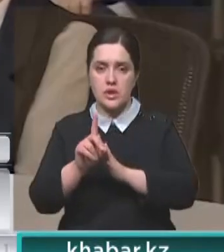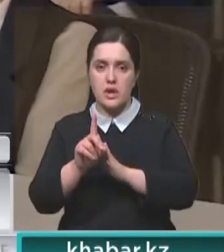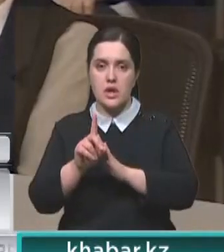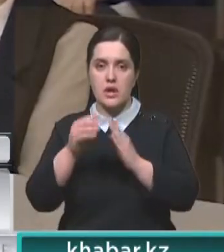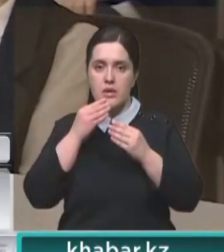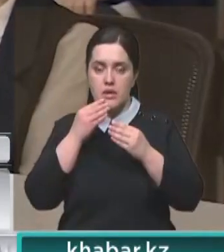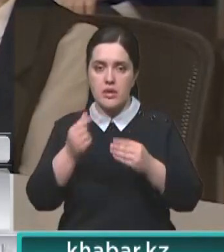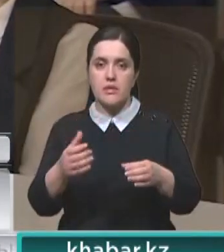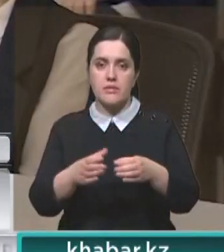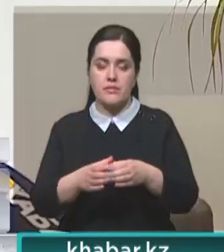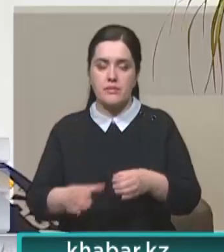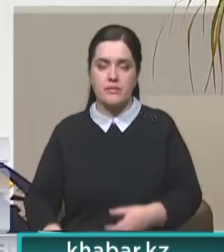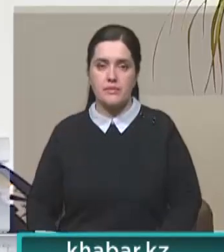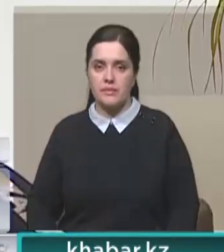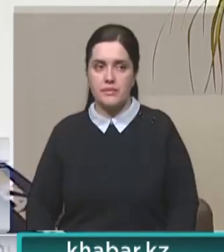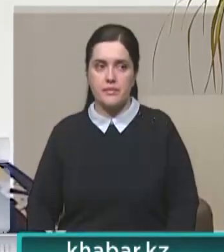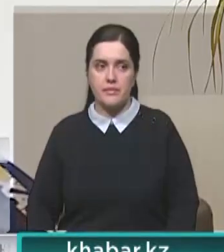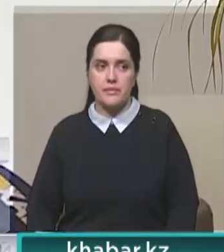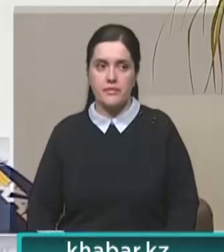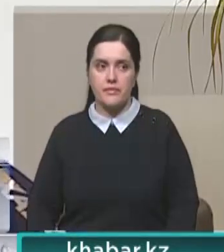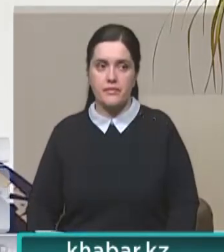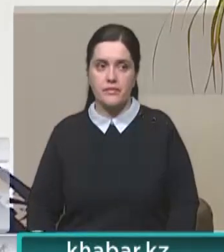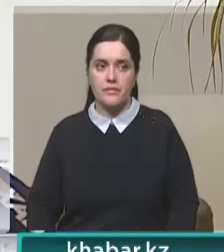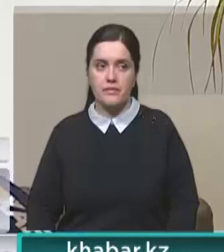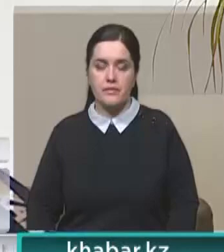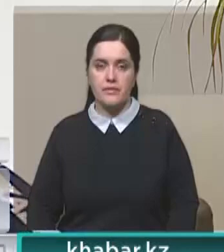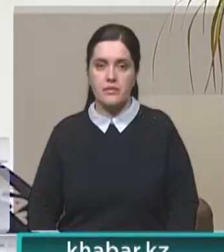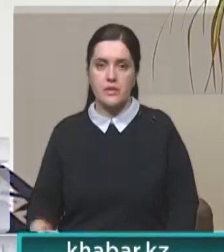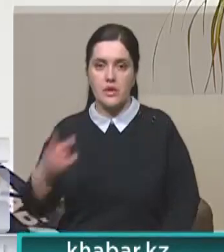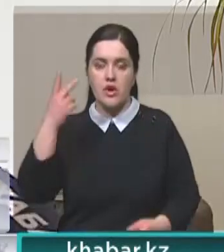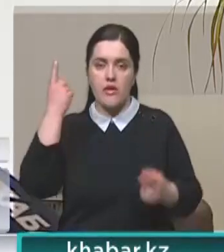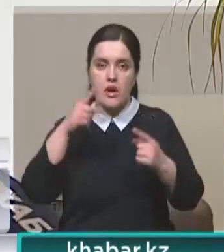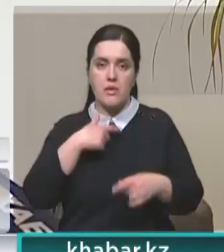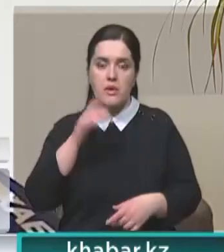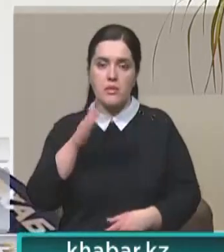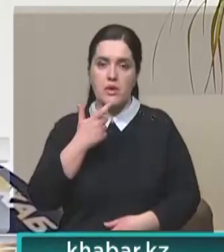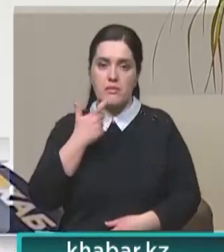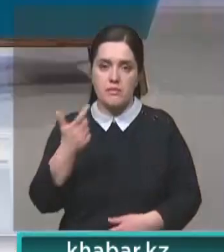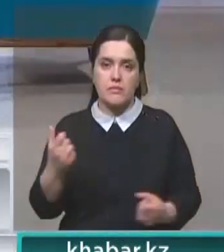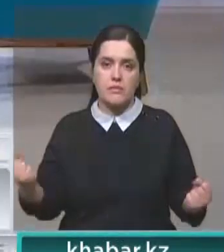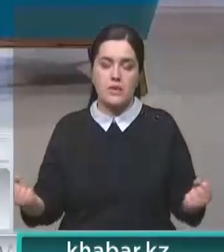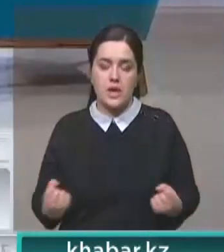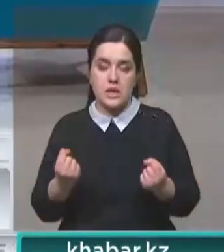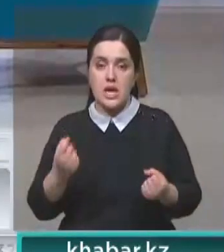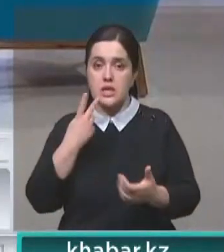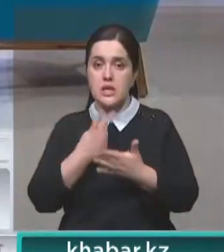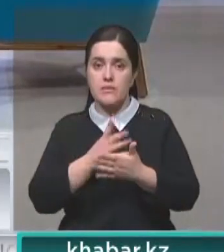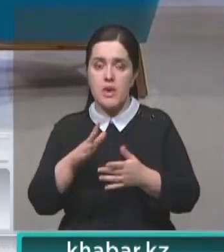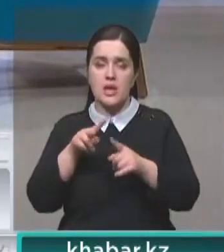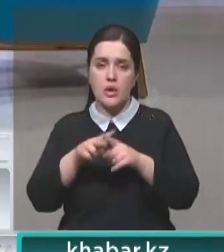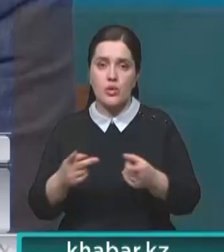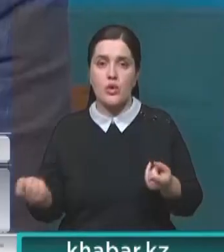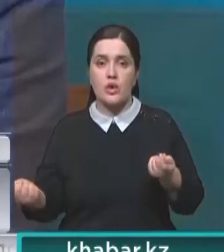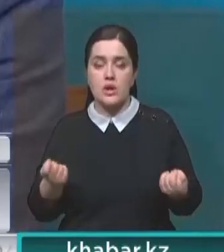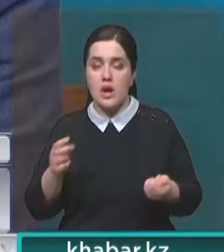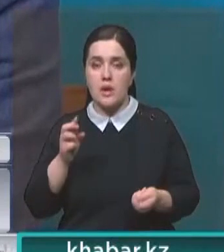мотивировал команду Бекхожин. Дерзайте, творите, а мы со стороны будем вас поддерживать. Несмотря на нагрузку